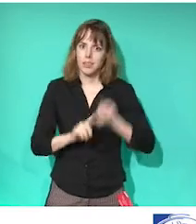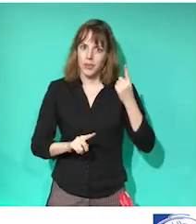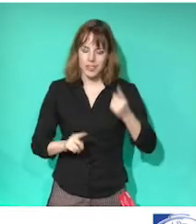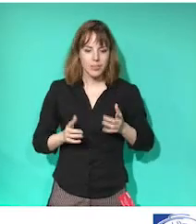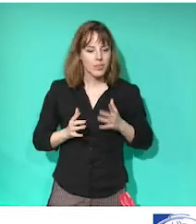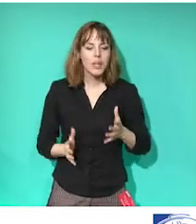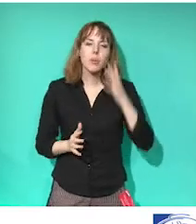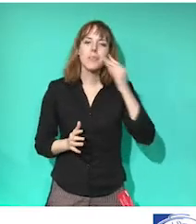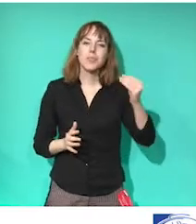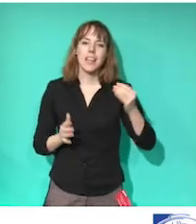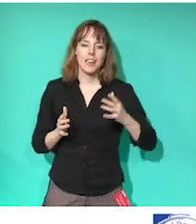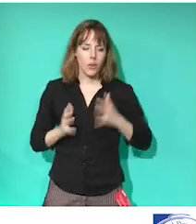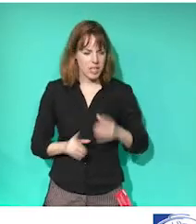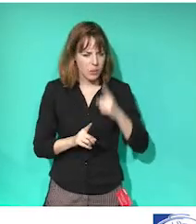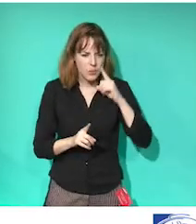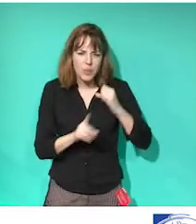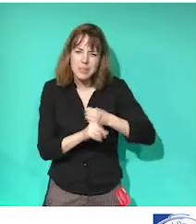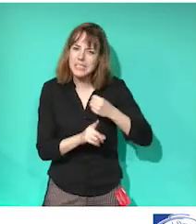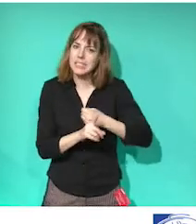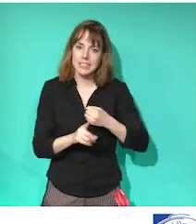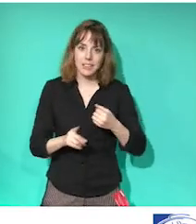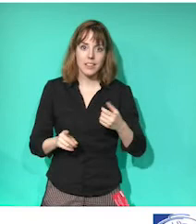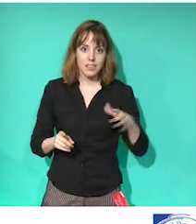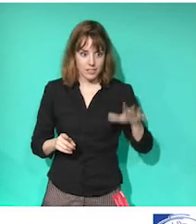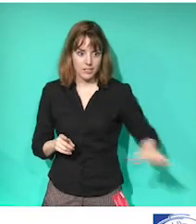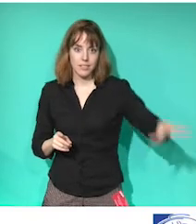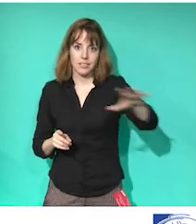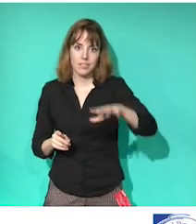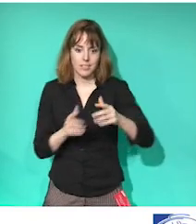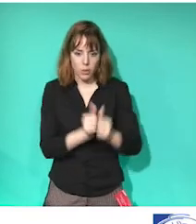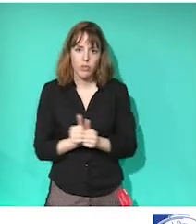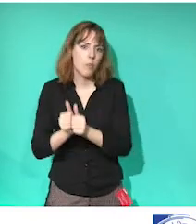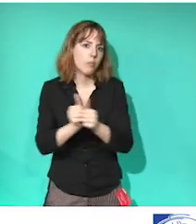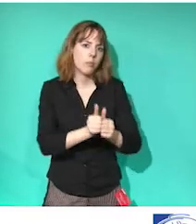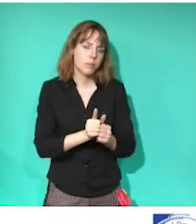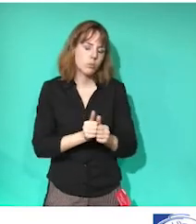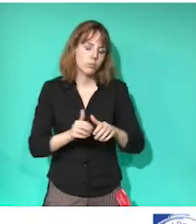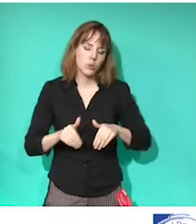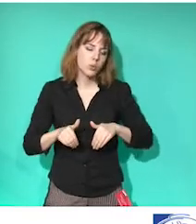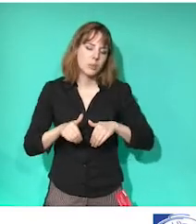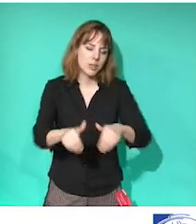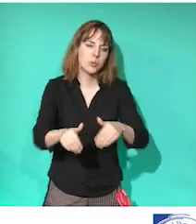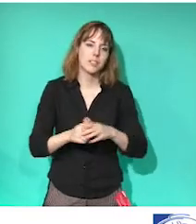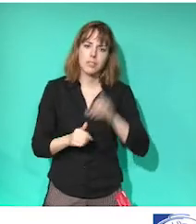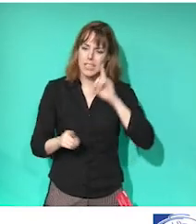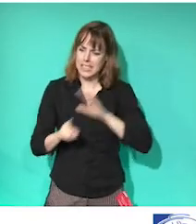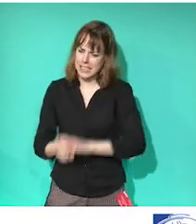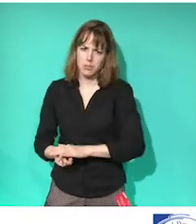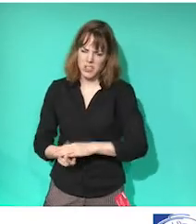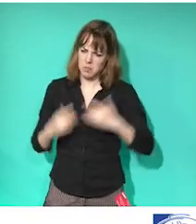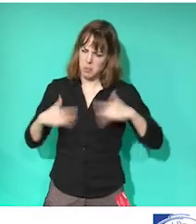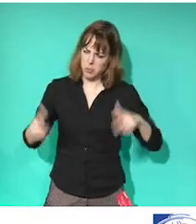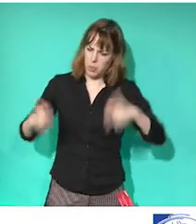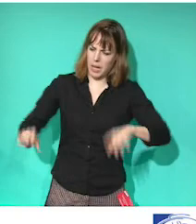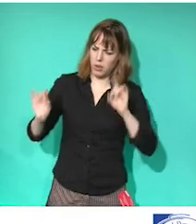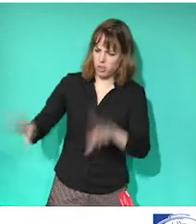l'engagement professionnel, l'engagement féministe, avec toutes celles-là, ensemble, on va continuer. Le sexisme, c'est pas notre genre, ce ne le sera